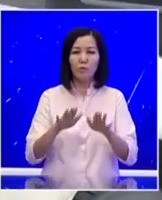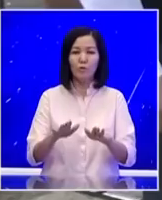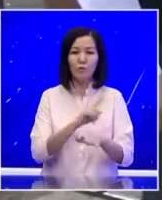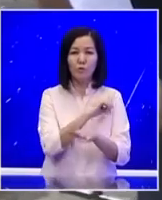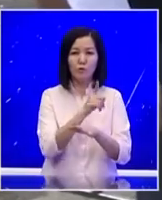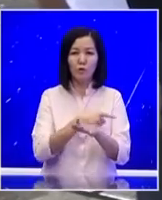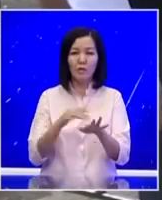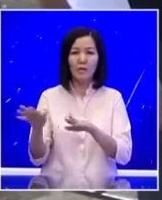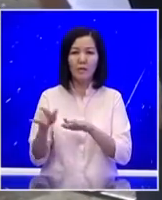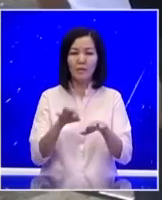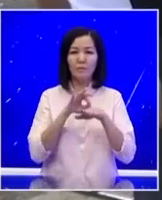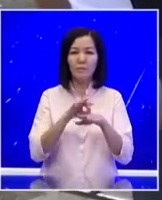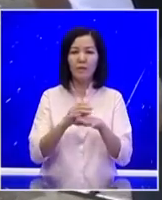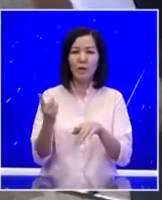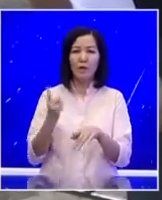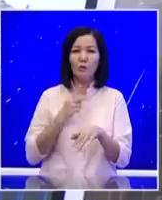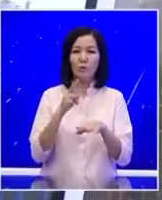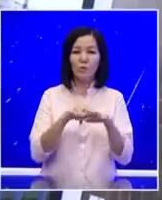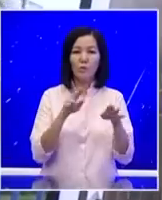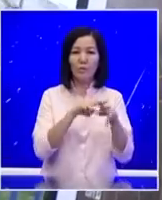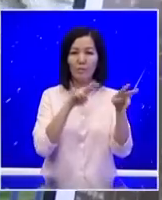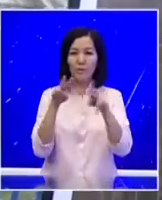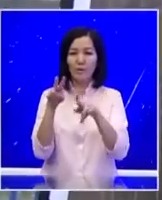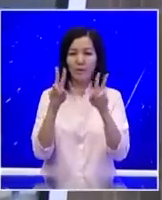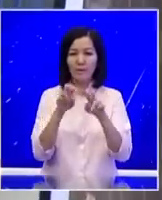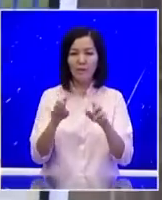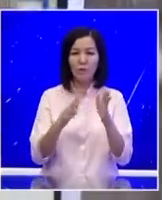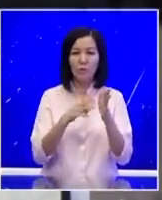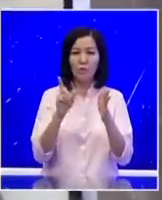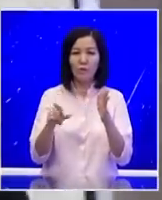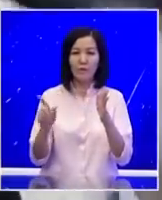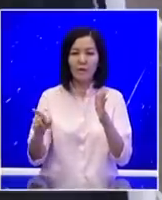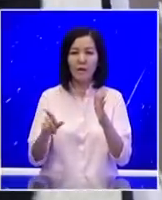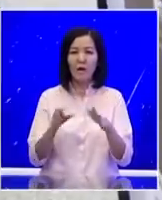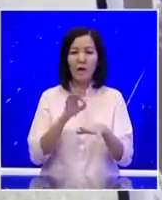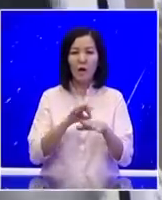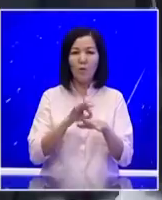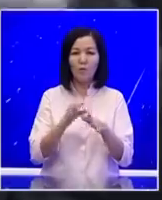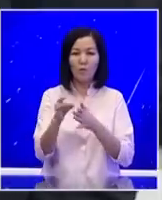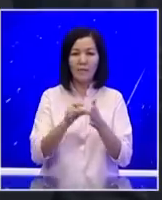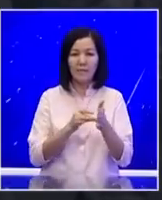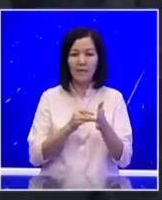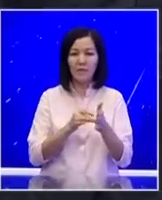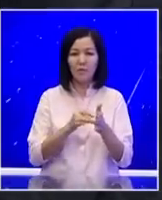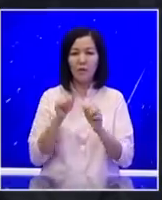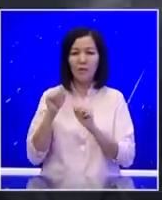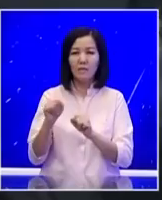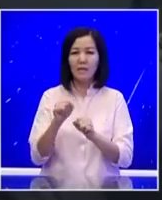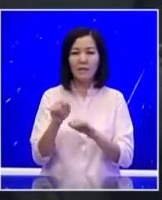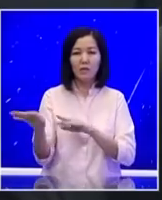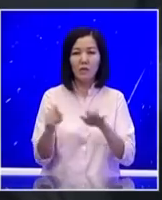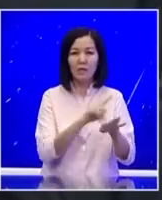Құқық қорғаушылар темірдей тәртіппен жұмыс істеп тұр. Соңғы 9 адамнан қауіпті дерт байқаласала, аудан басшылығы сақтық шараларын